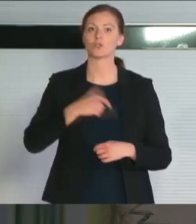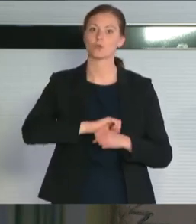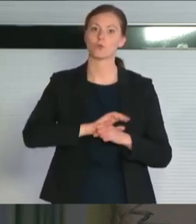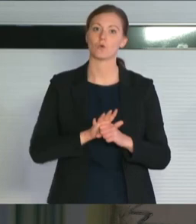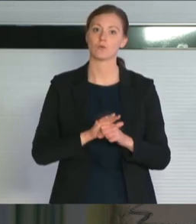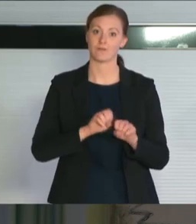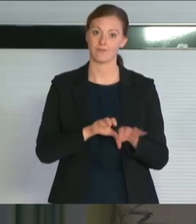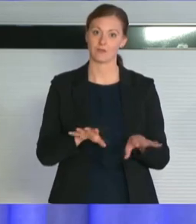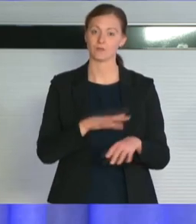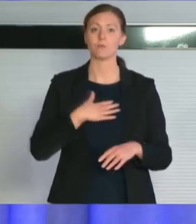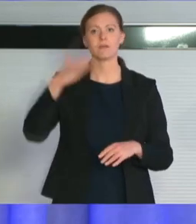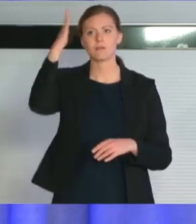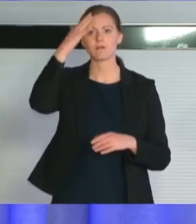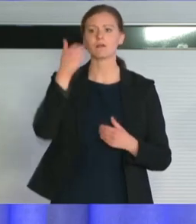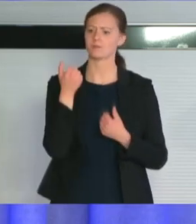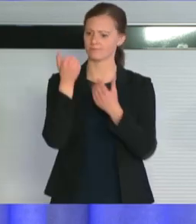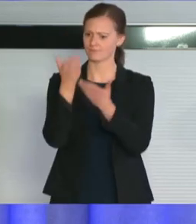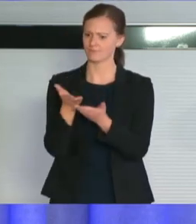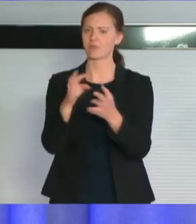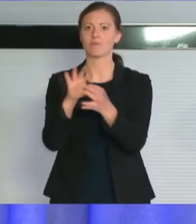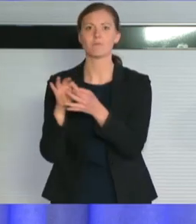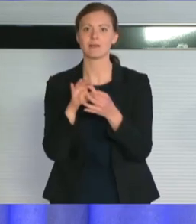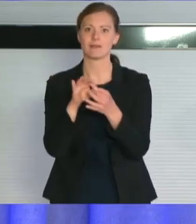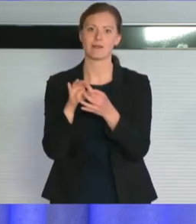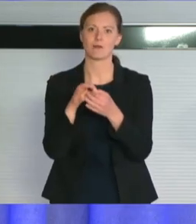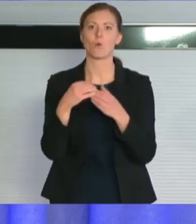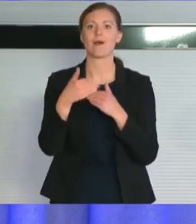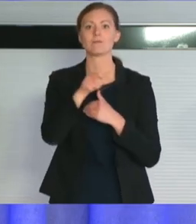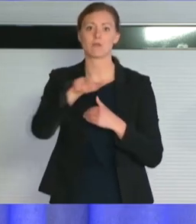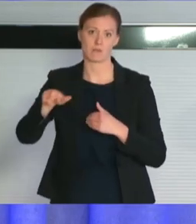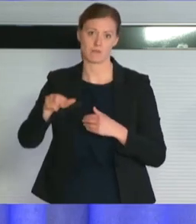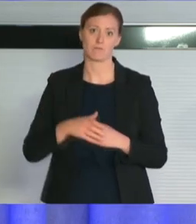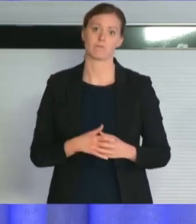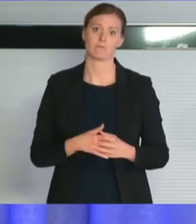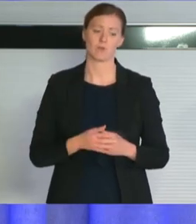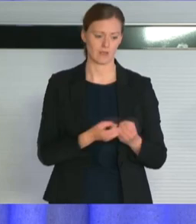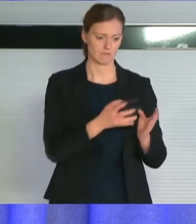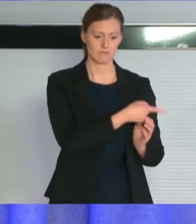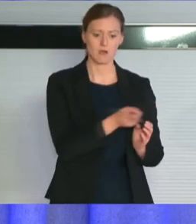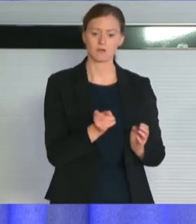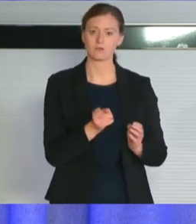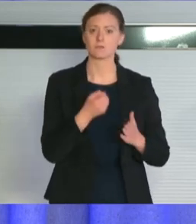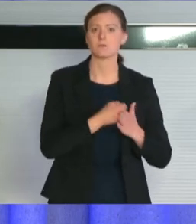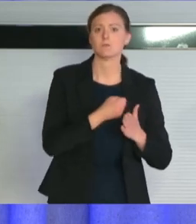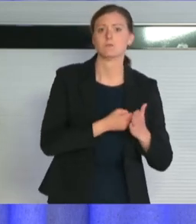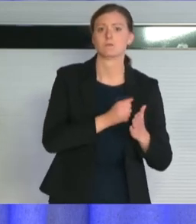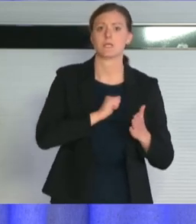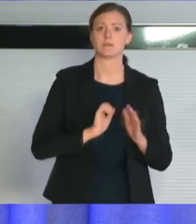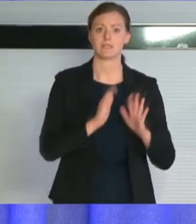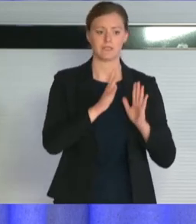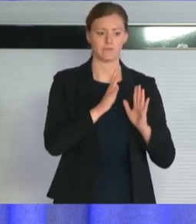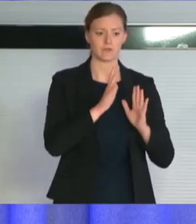mine tanker går til familiene og til de etterlatte. Og vi har mange som kjemper for livet sitt på sykehusene